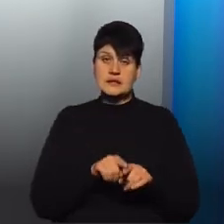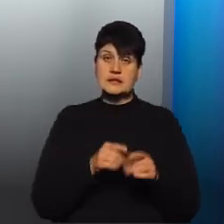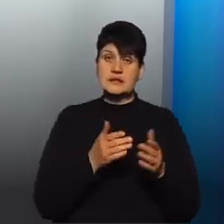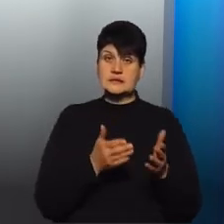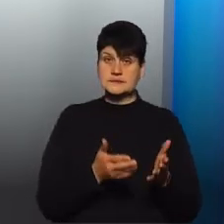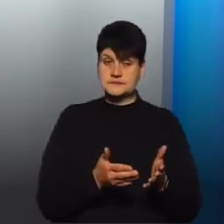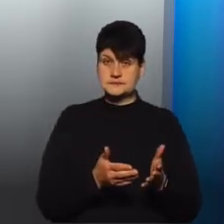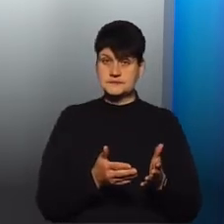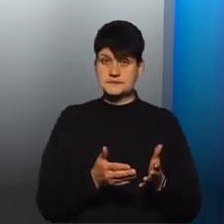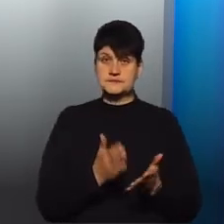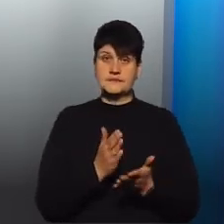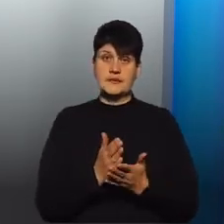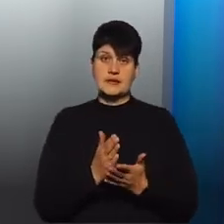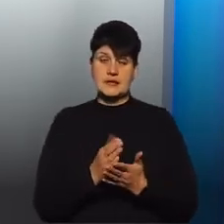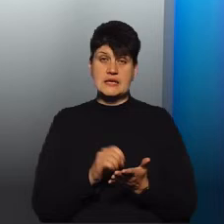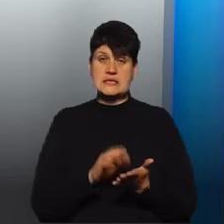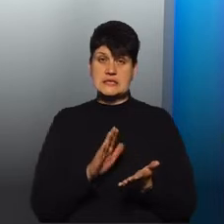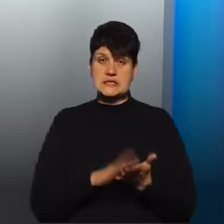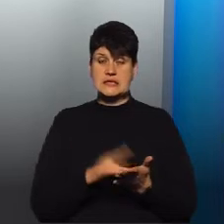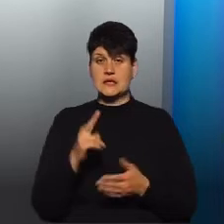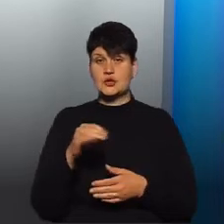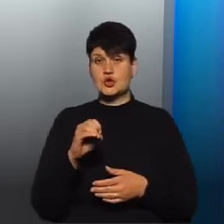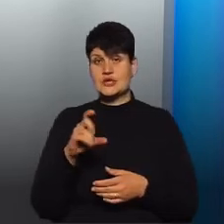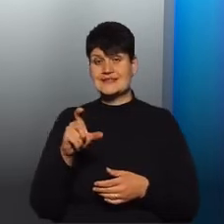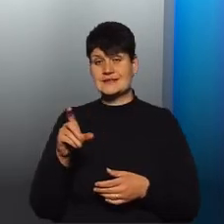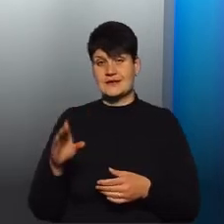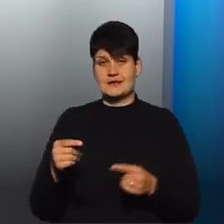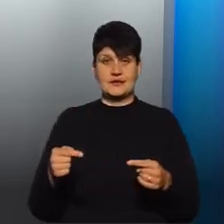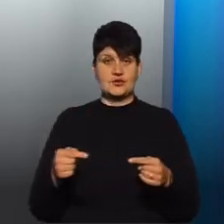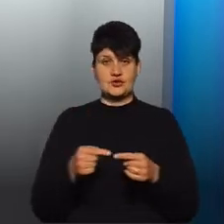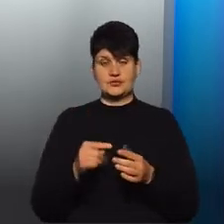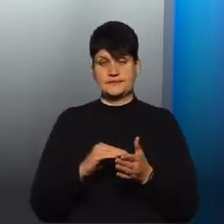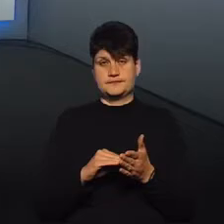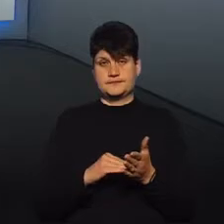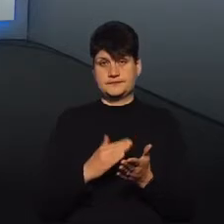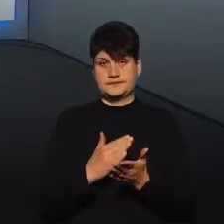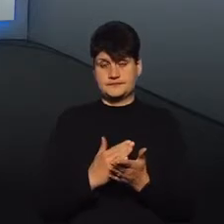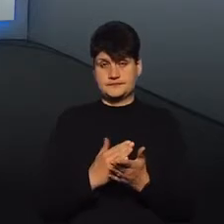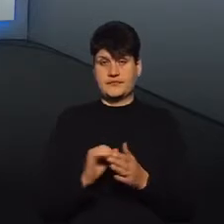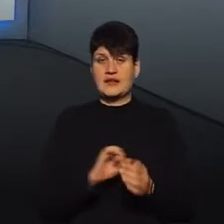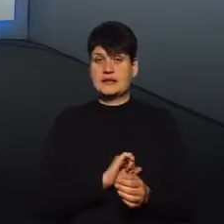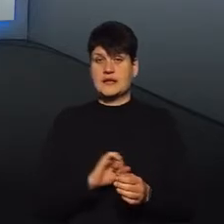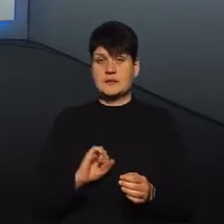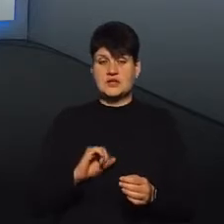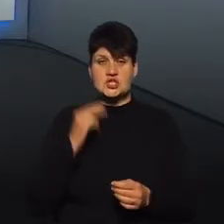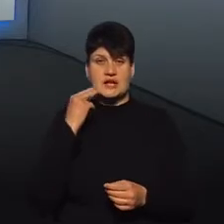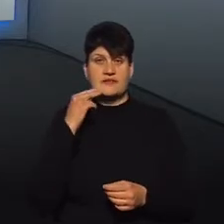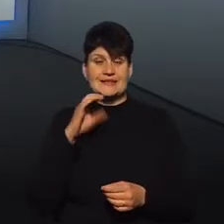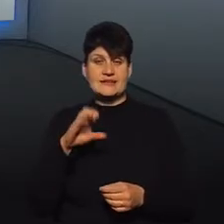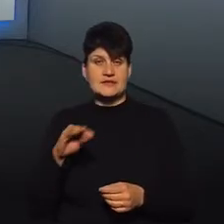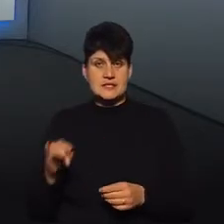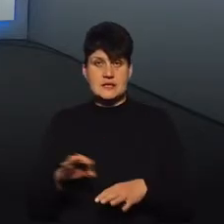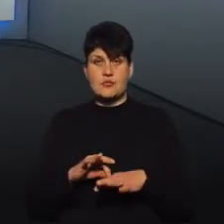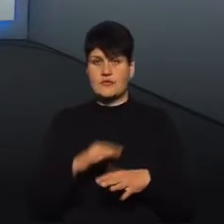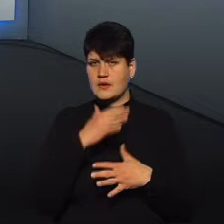є реєстраційне досьє, виробник подає, де чітко зазначається терапевтична ефективність. Тобто проводиться дуже багато